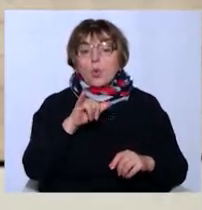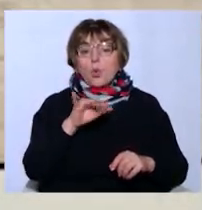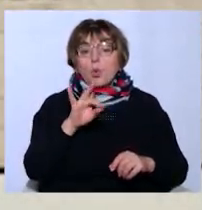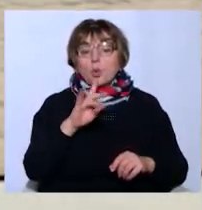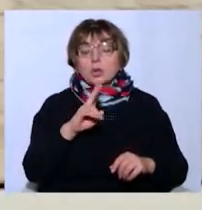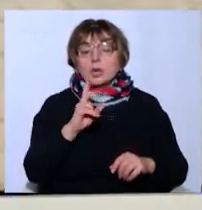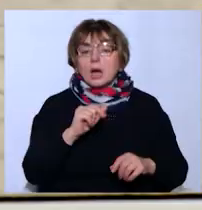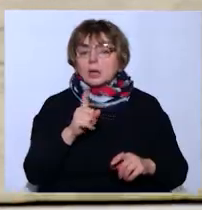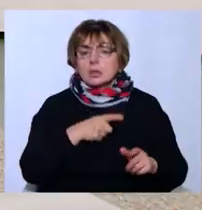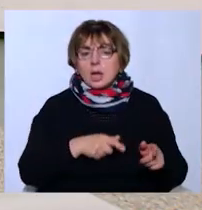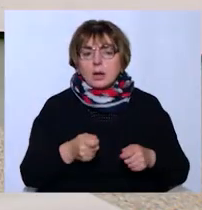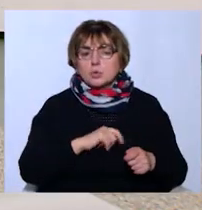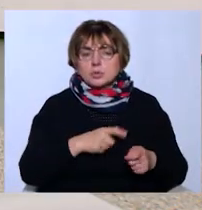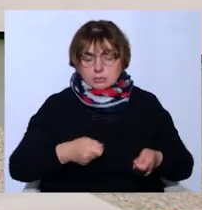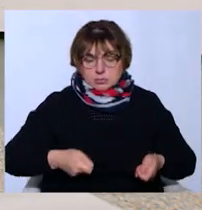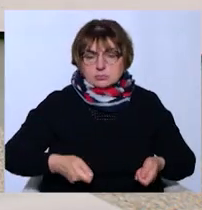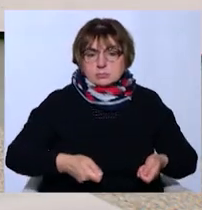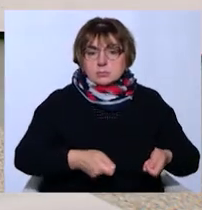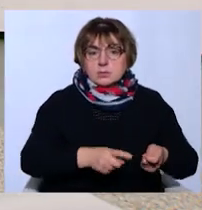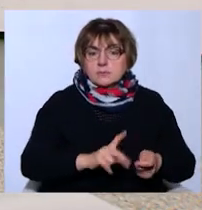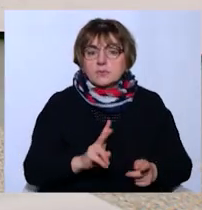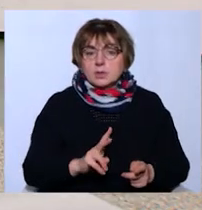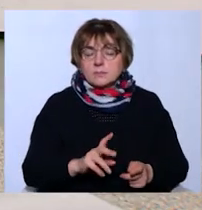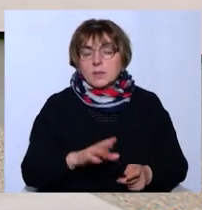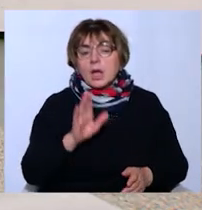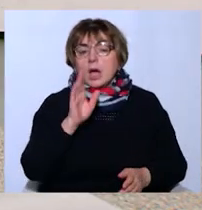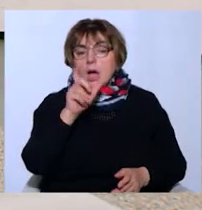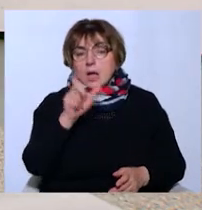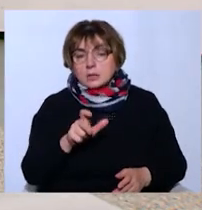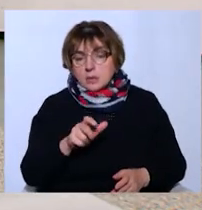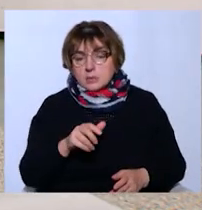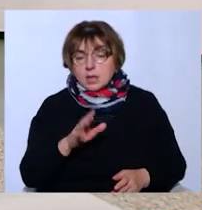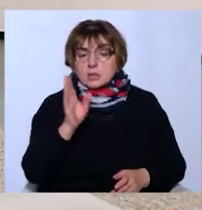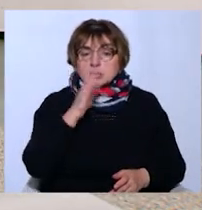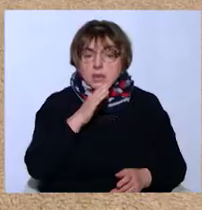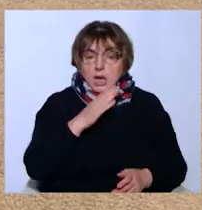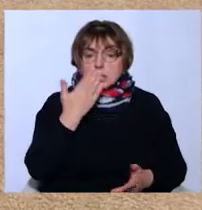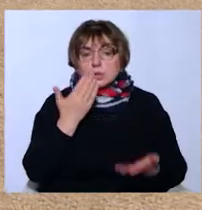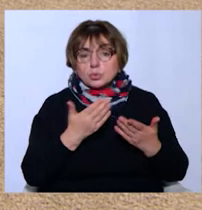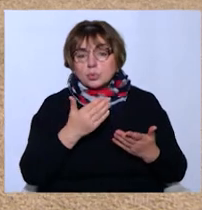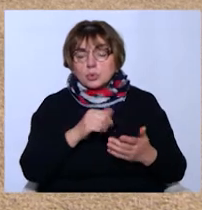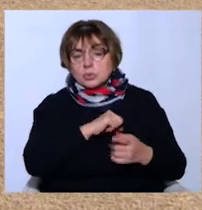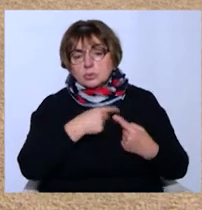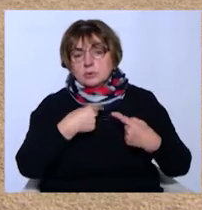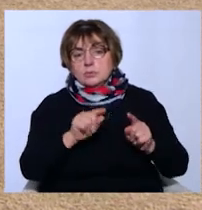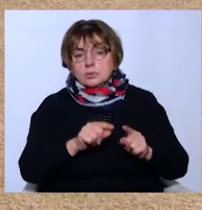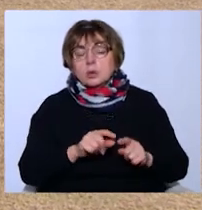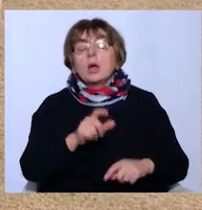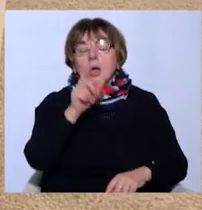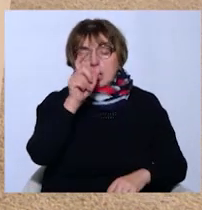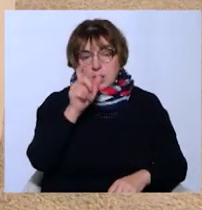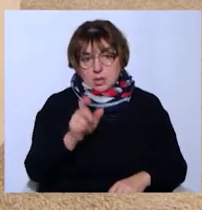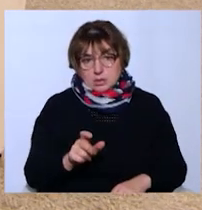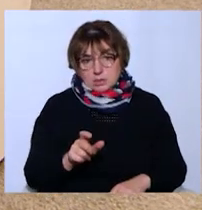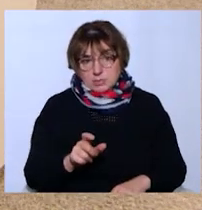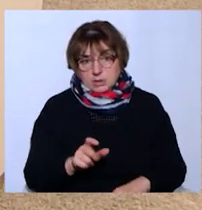ურიკას თქვენი აზრით რა ამოძრავებს? ადამიანი, წყალი, ქარი თუ თავისით მოძრაობს ურიკა? რა თქმა უნდა, ადამიანი ამოძრავებს,